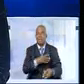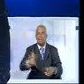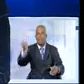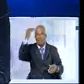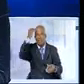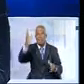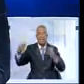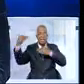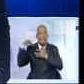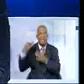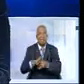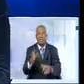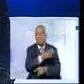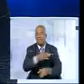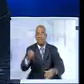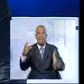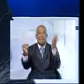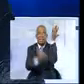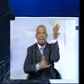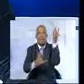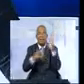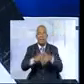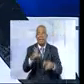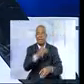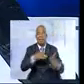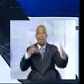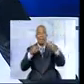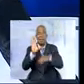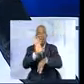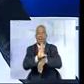en charge de la question des pays de la sous-région.